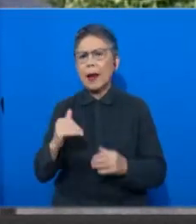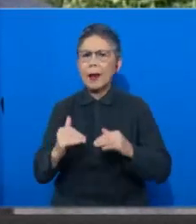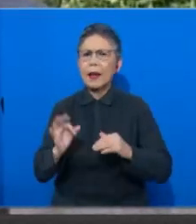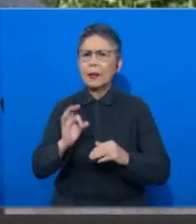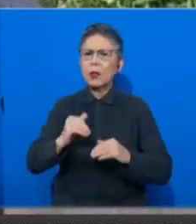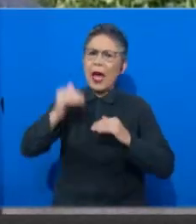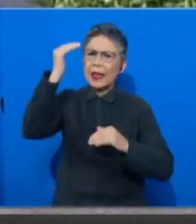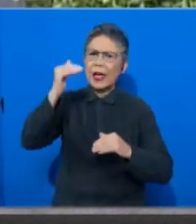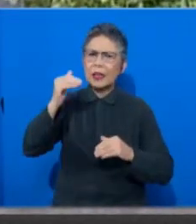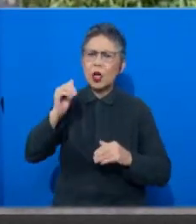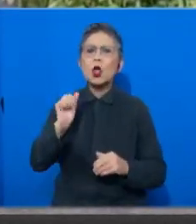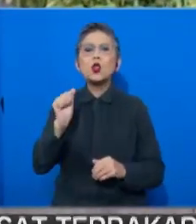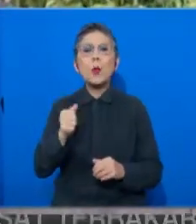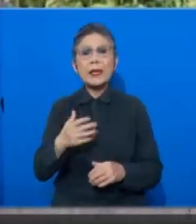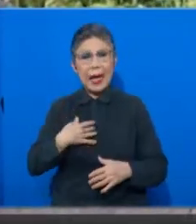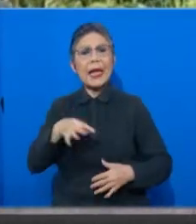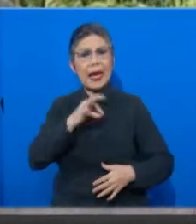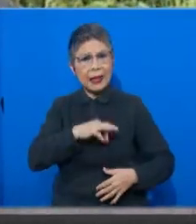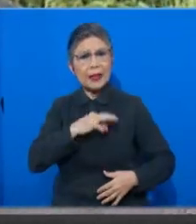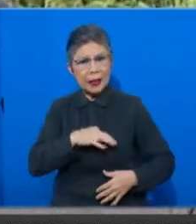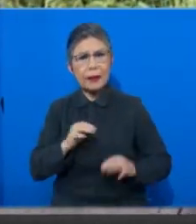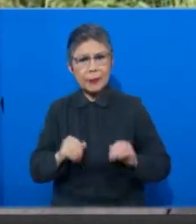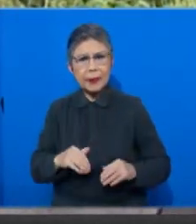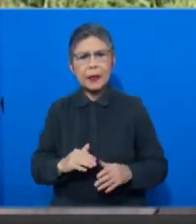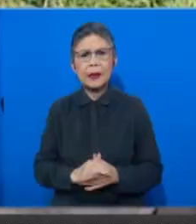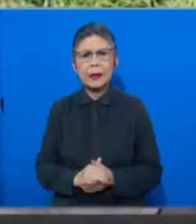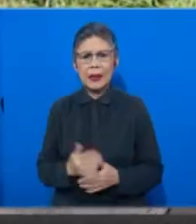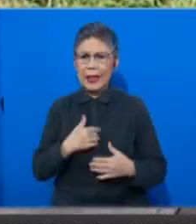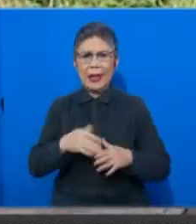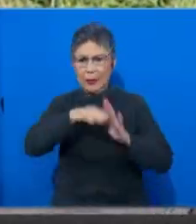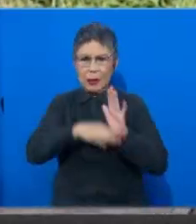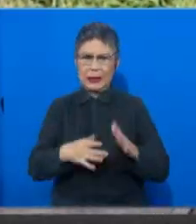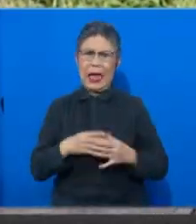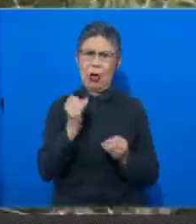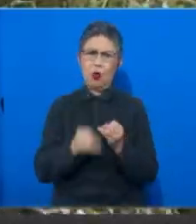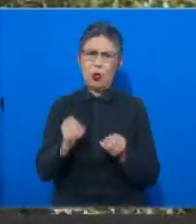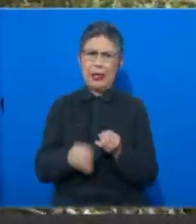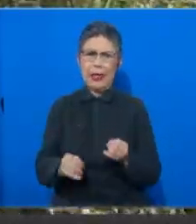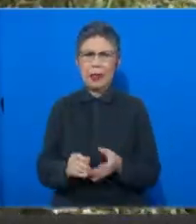ini. Supaya ada break even. Ini kan di bawah break even.